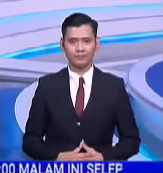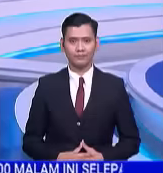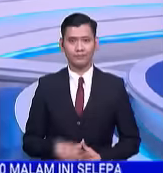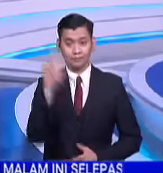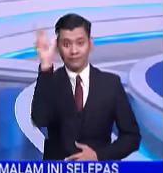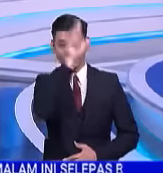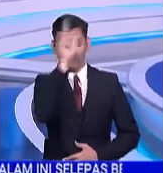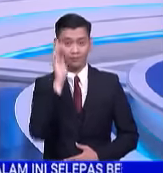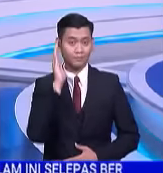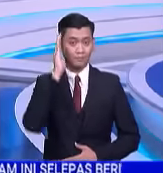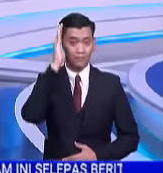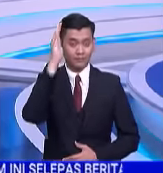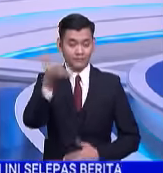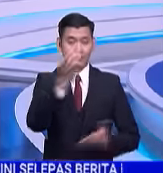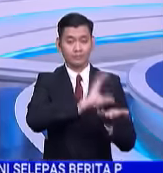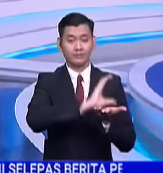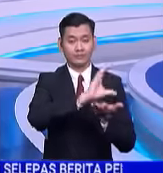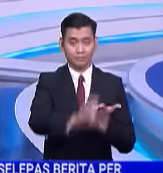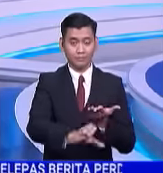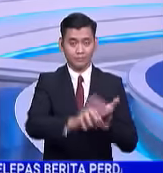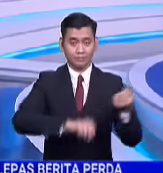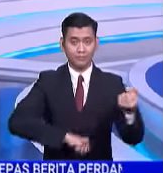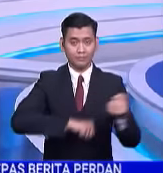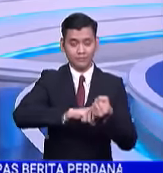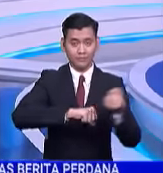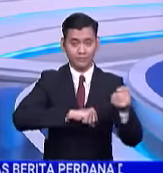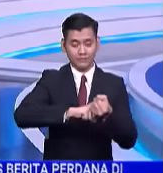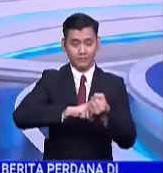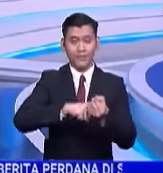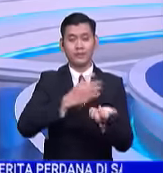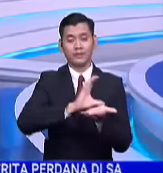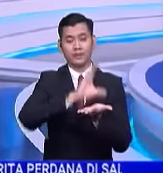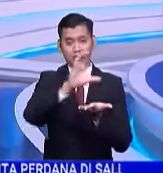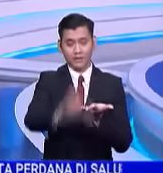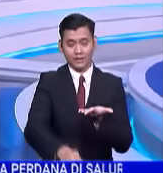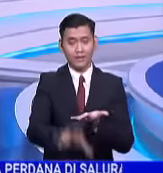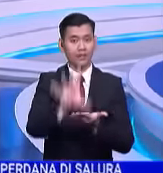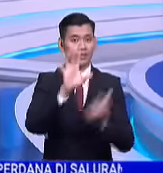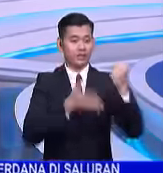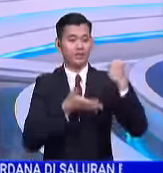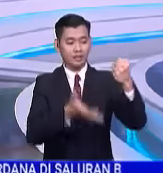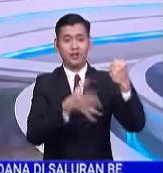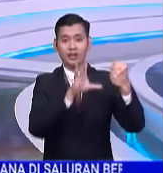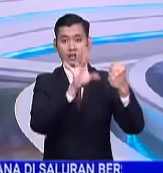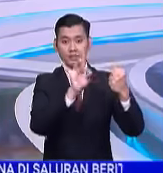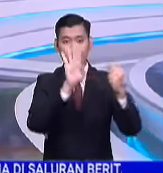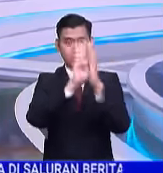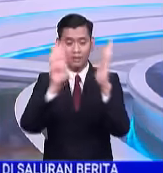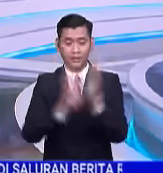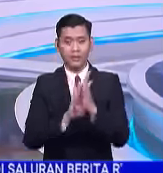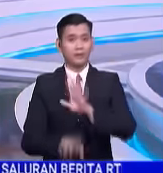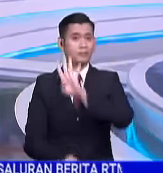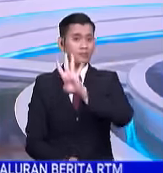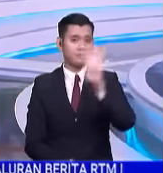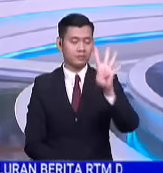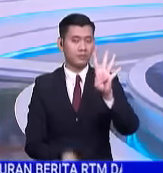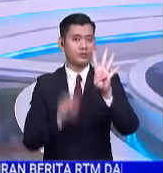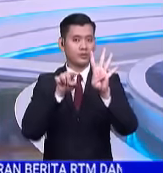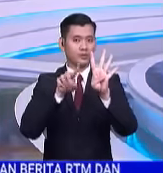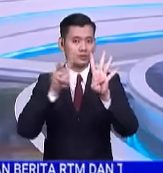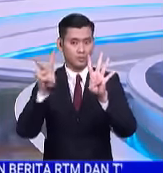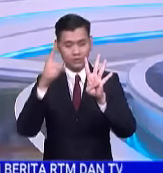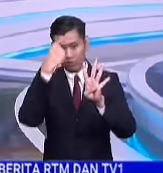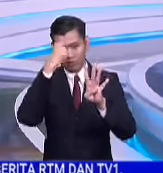Kerajaan bakal menampung subsidi produk petroleum dan minyak masak sehingga RM8 bilion, iaitu 4.22 bilion lebih tinggi